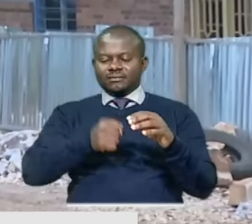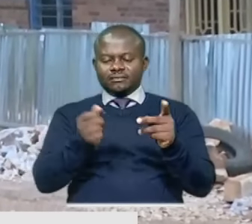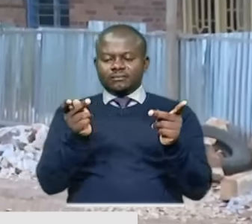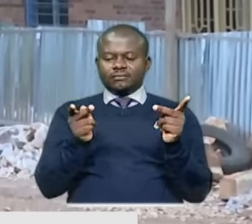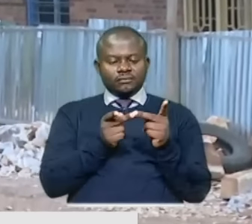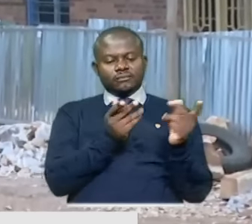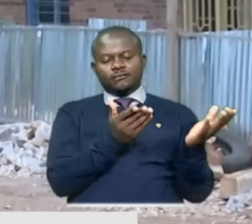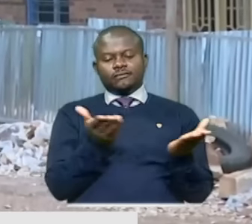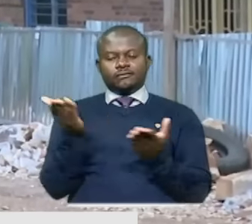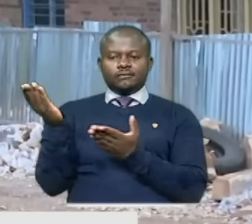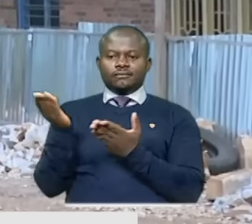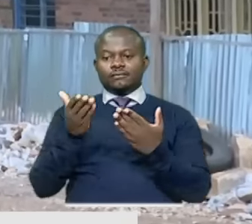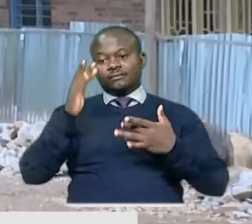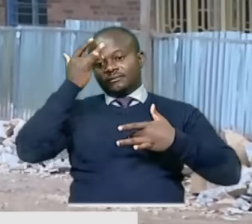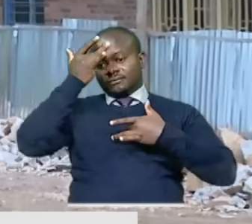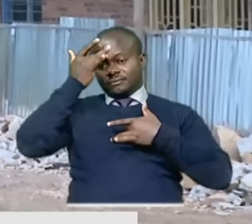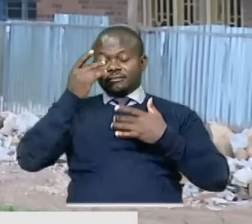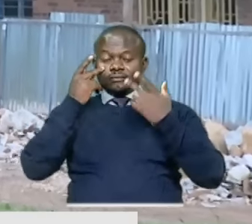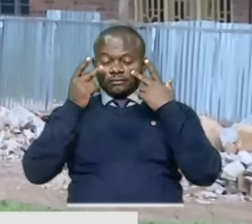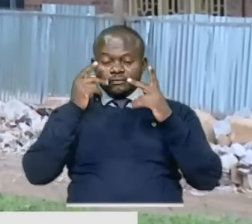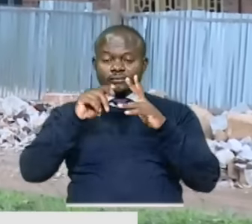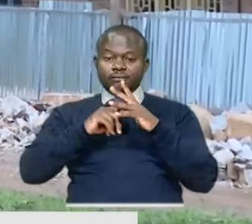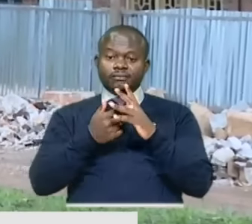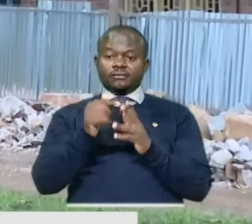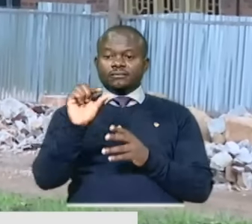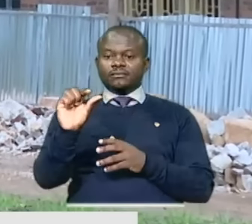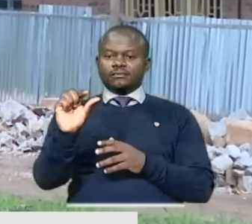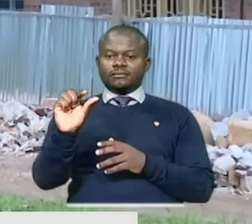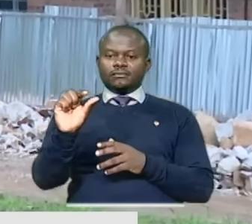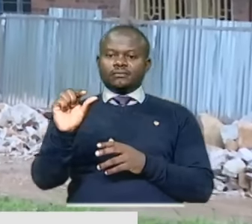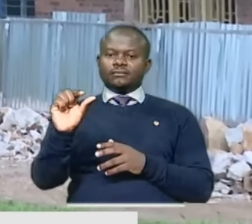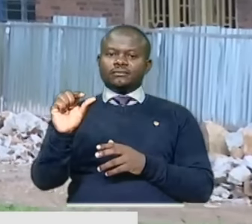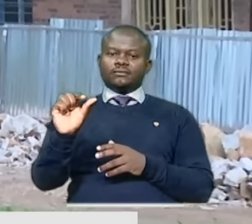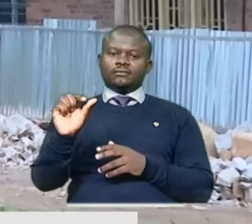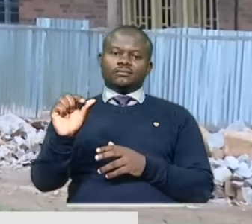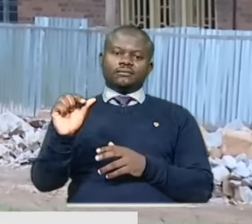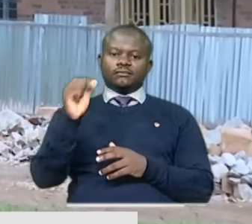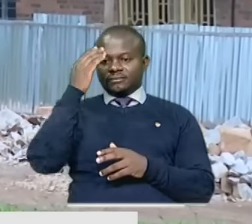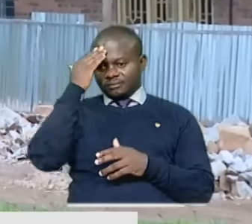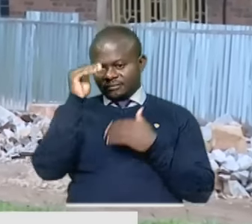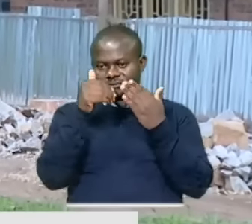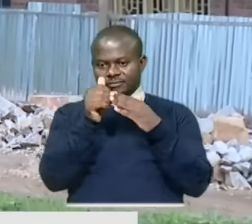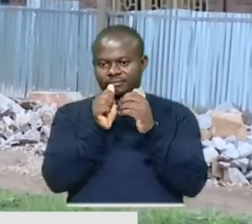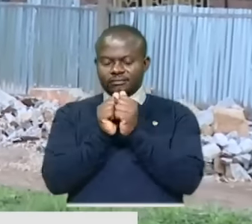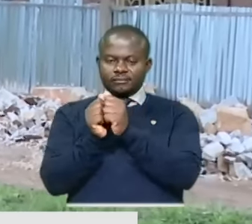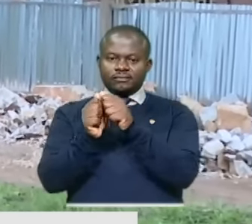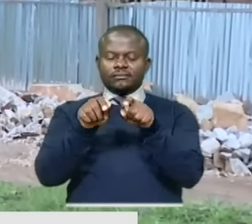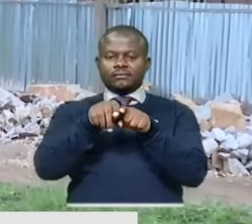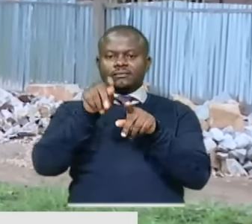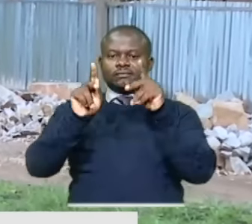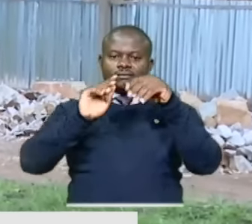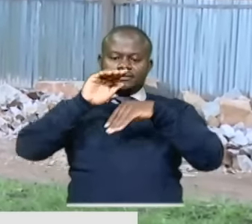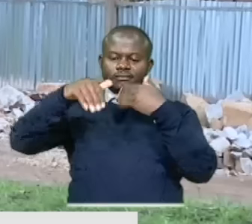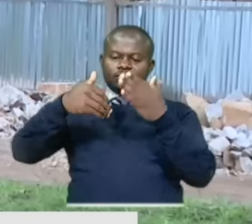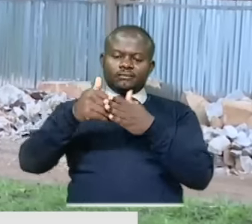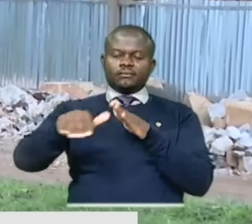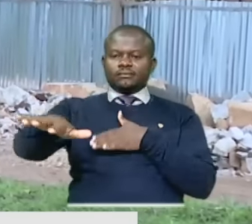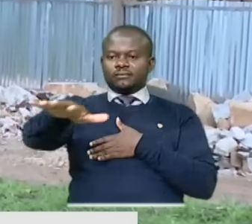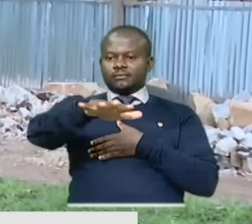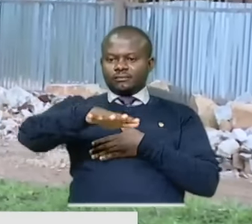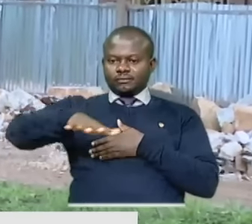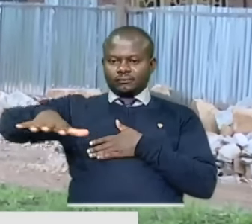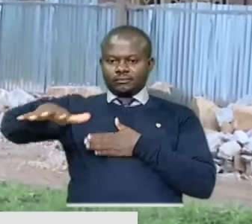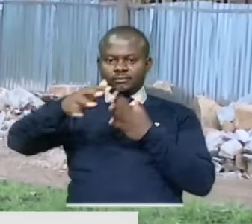twakirira abarwayi ubona hatangiye kuba hato, kubera ko n'abaturage bo muri aka gace